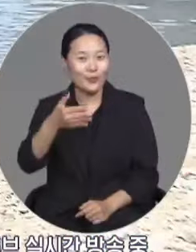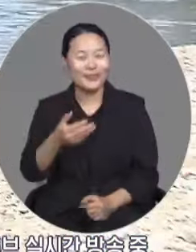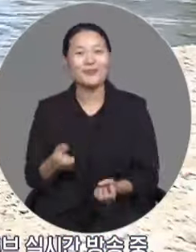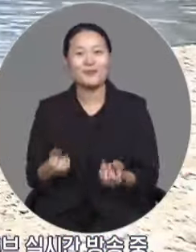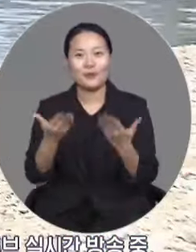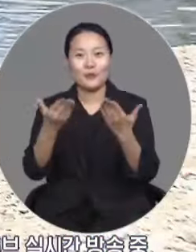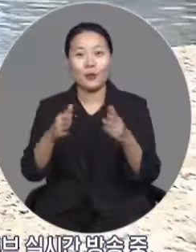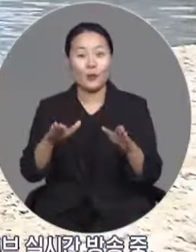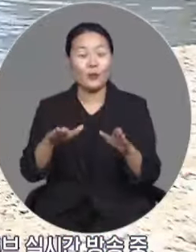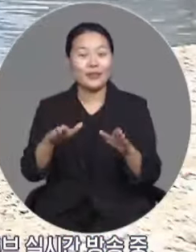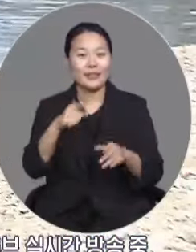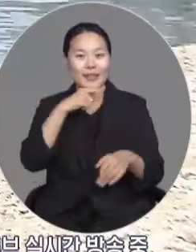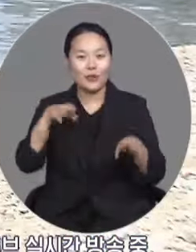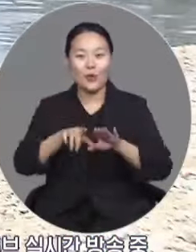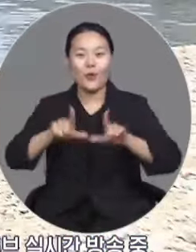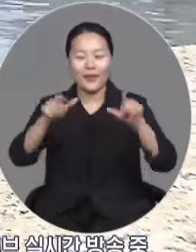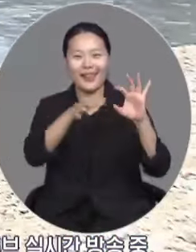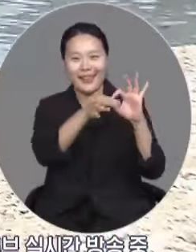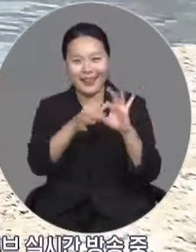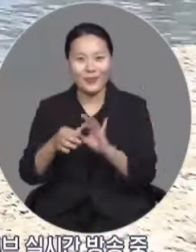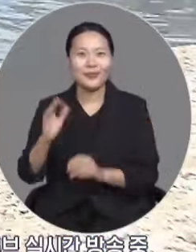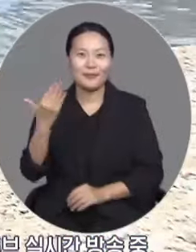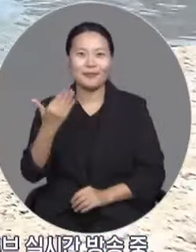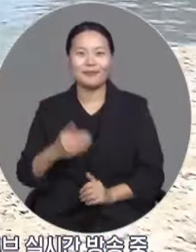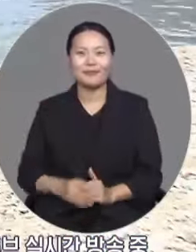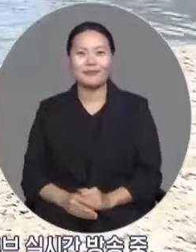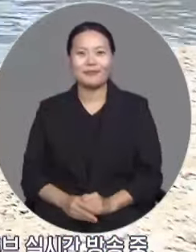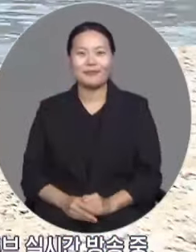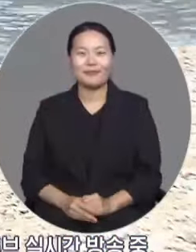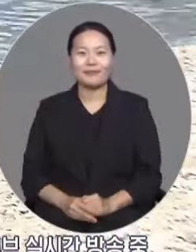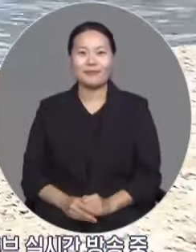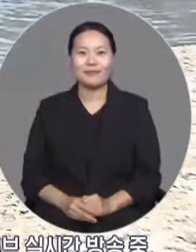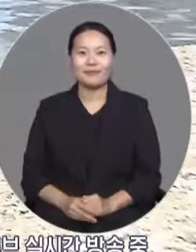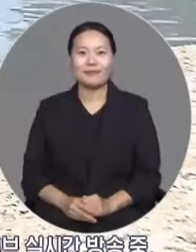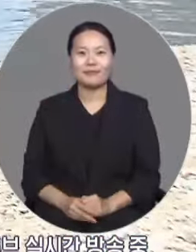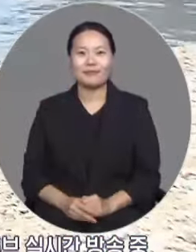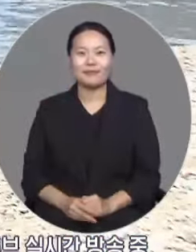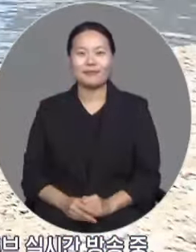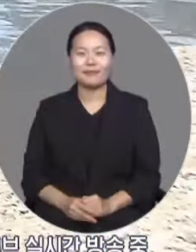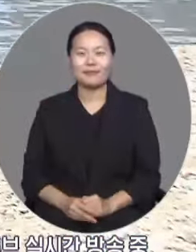조선해양축제는 오늘 일요일까지 계속됩니다. UBC 뉴스 성기원입니다.